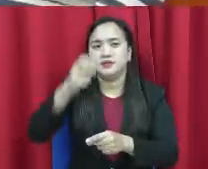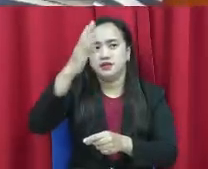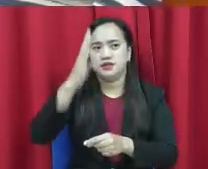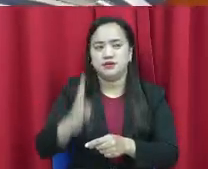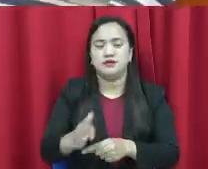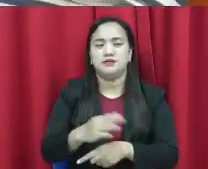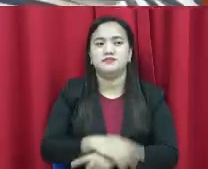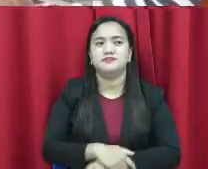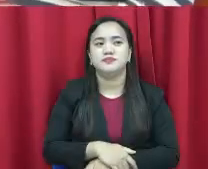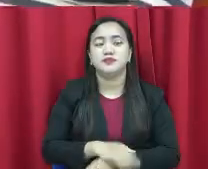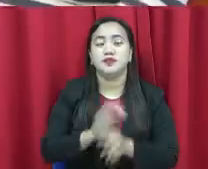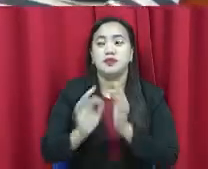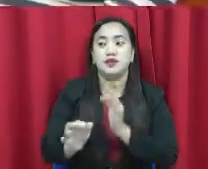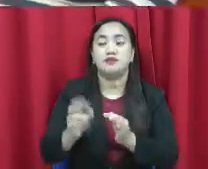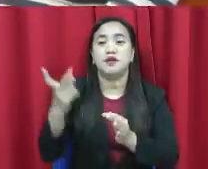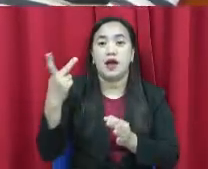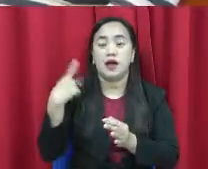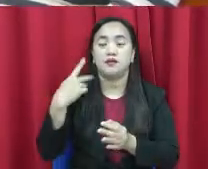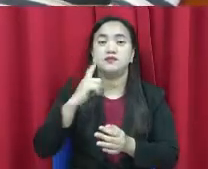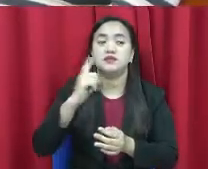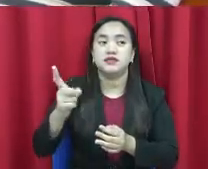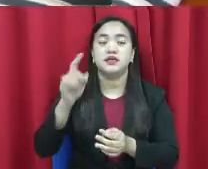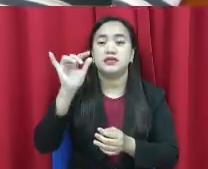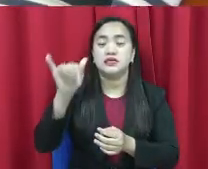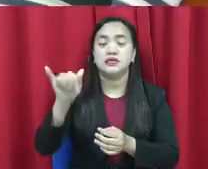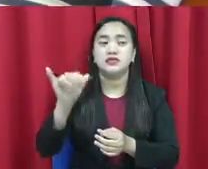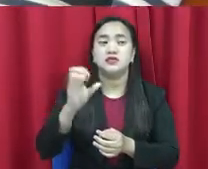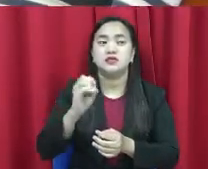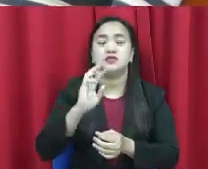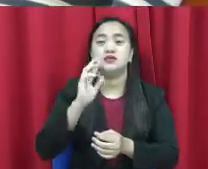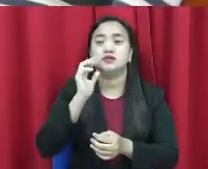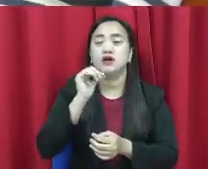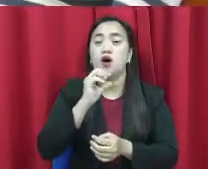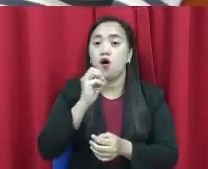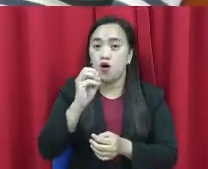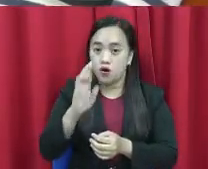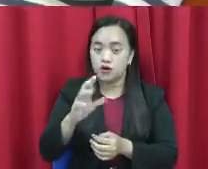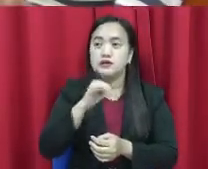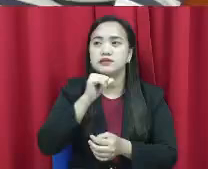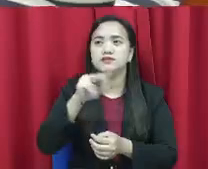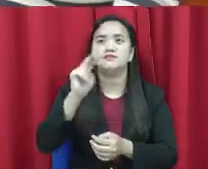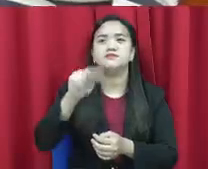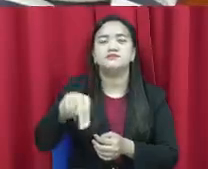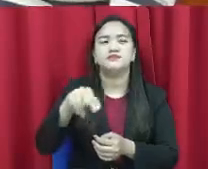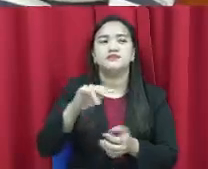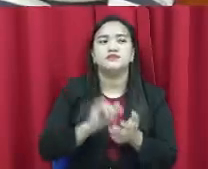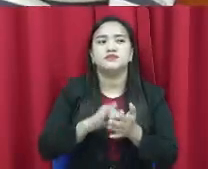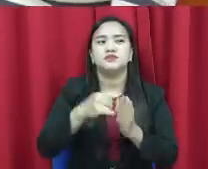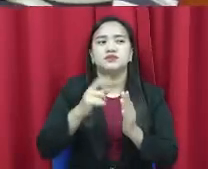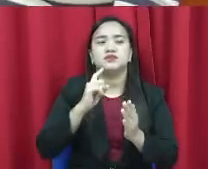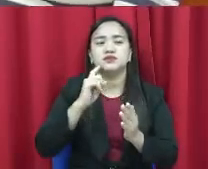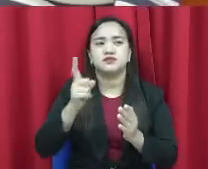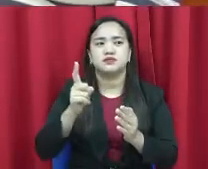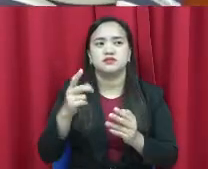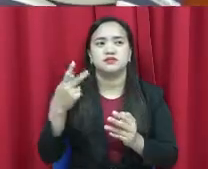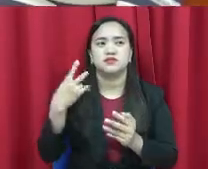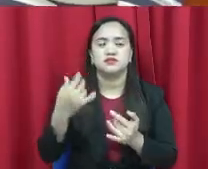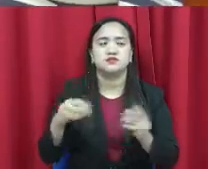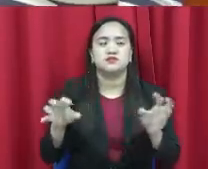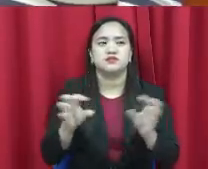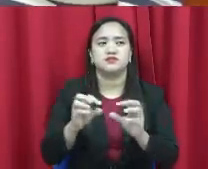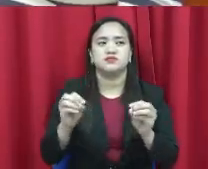ko kung sasagutin mo ako Sabihin mo lang saakin kung hindi man sabihin mo pa rin sa sa akin Ah kaya pagkatapos n wala wala wala kami talagang